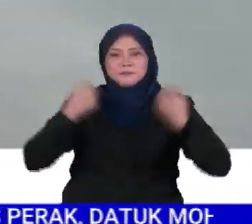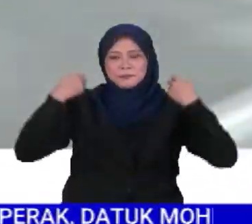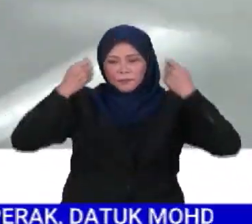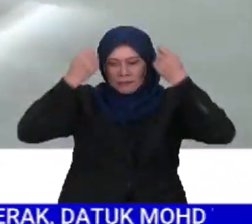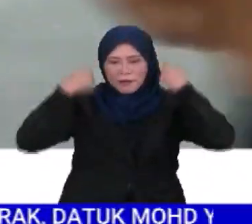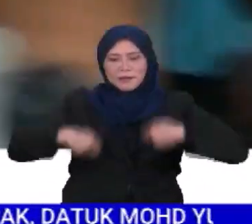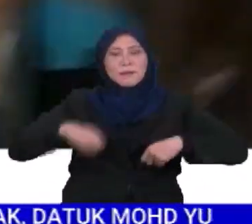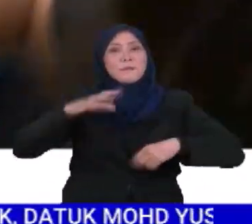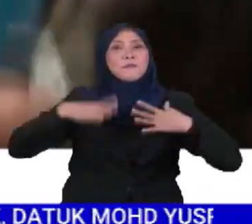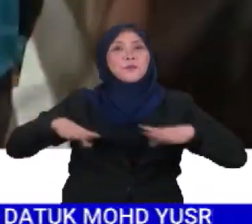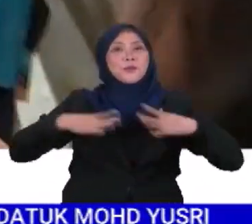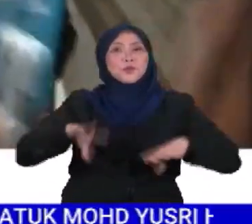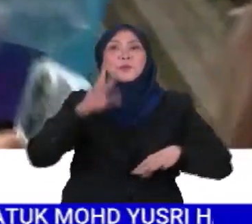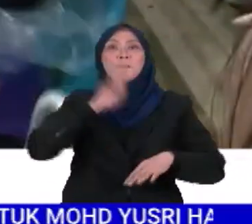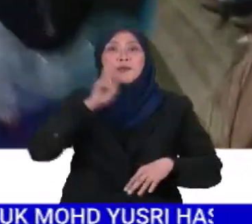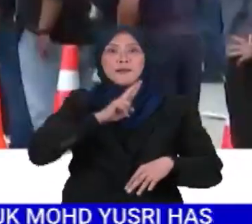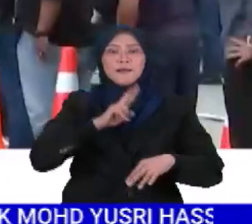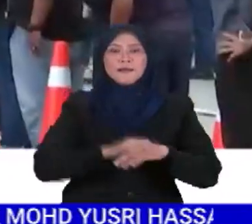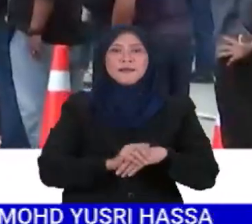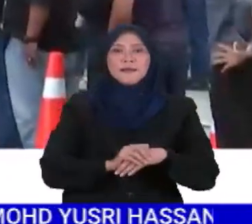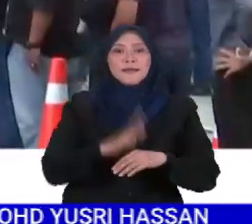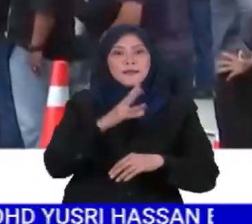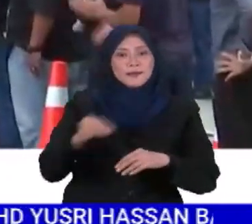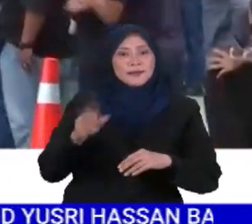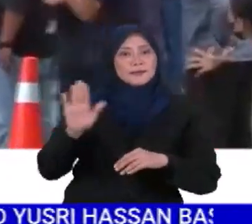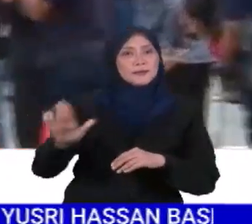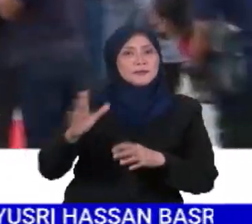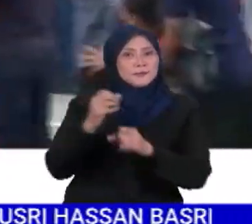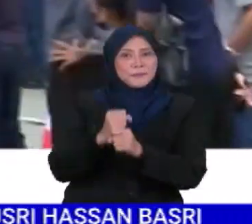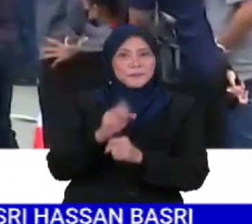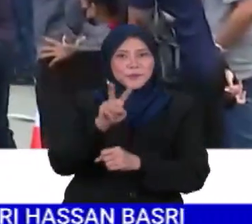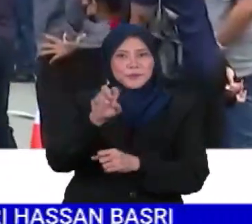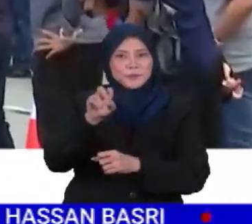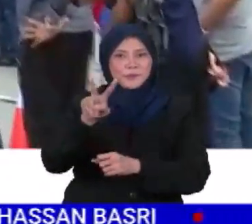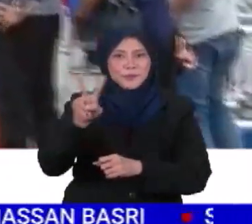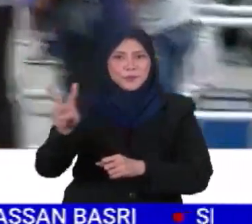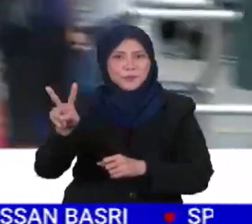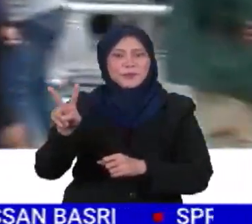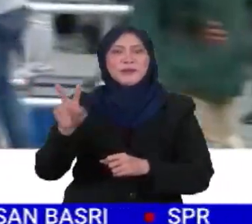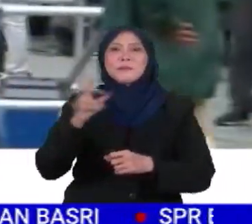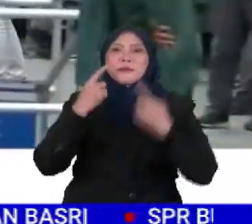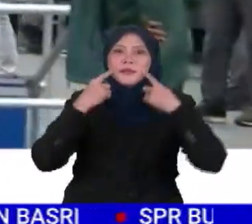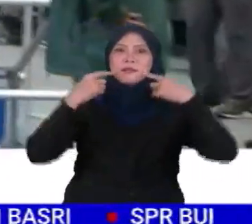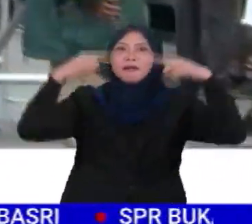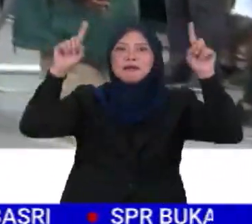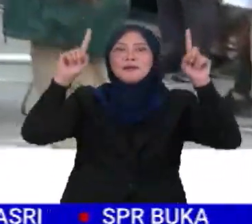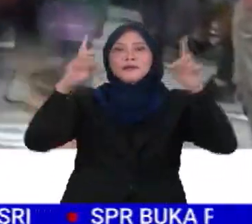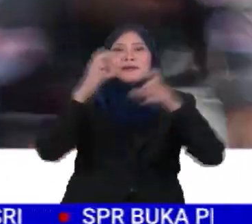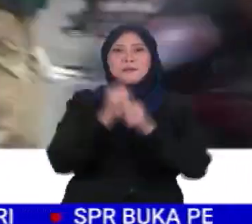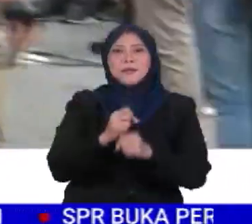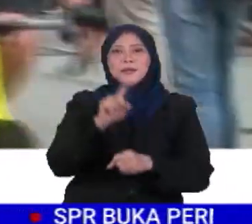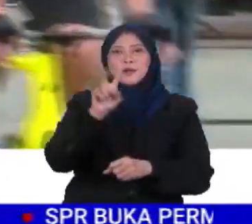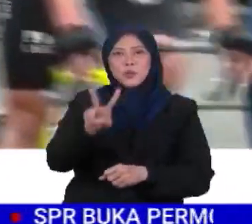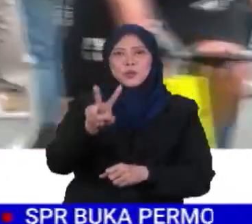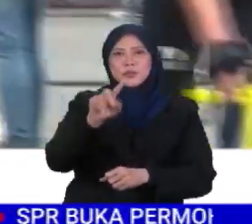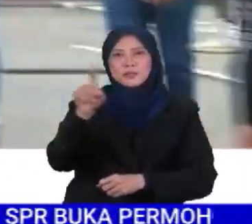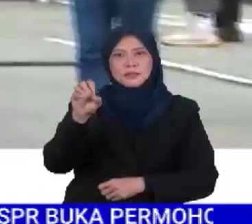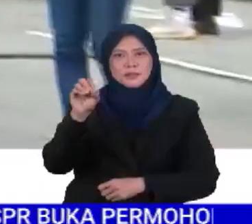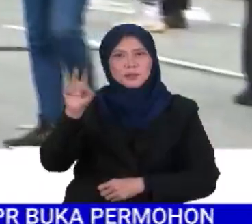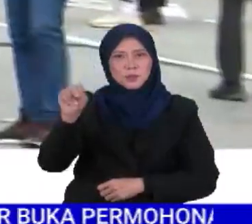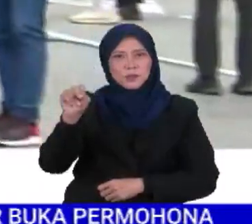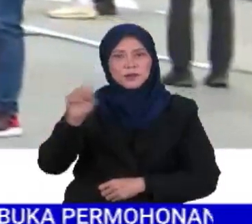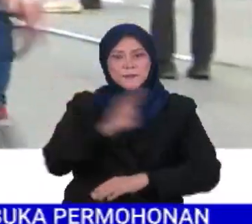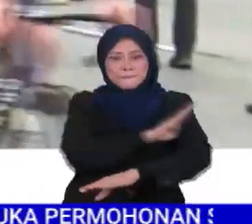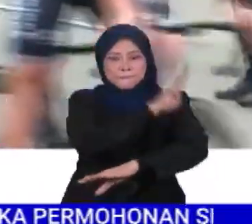selaku Raja Bukit. Bagaimanapun, penyandang jersi tersebut pada edisi 2020 itu berjaya mengungguli dua zon pendakian